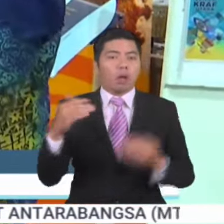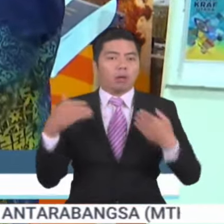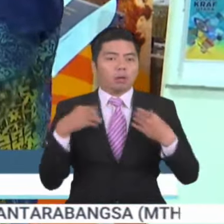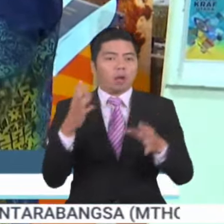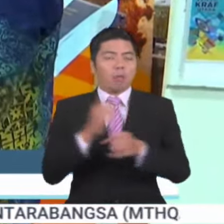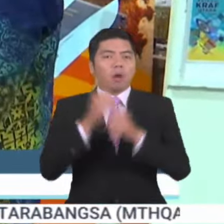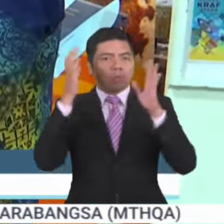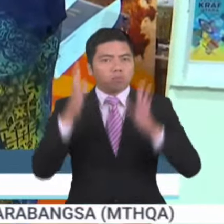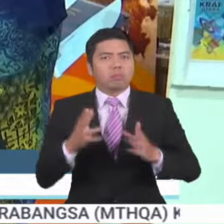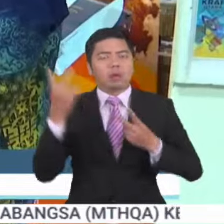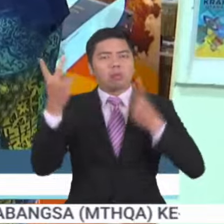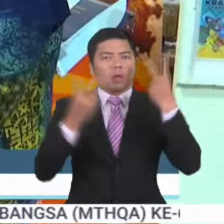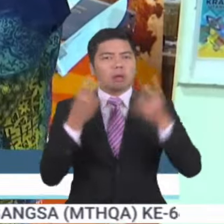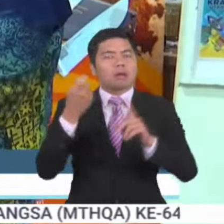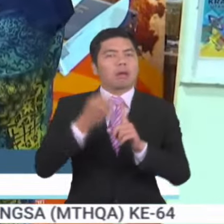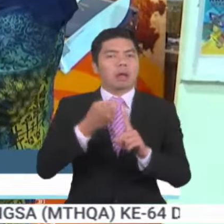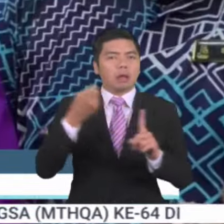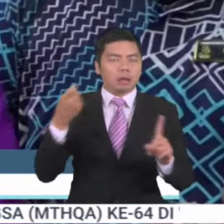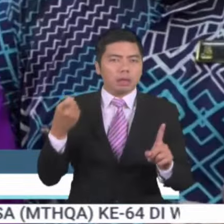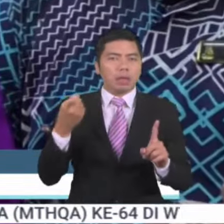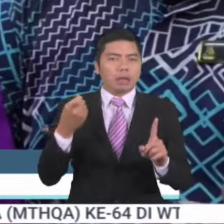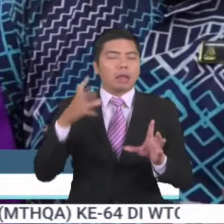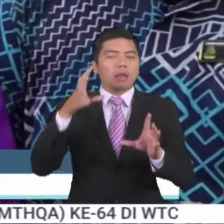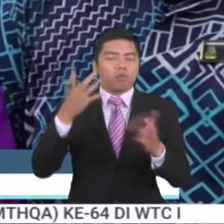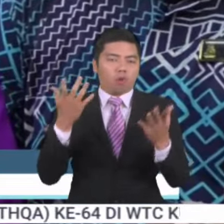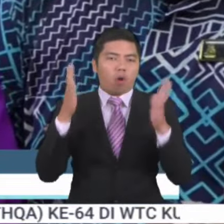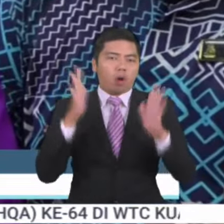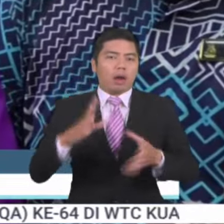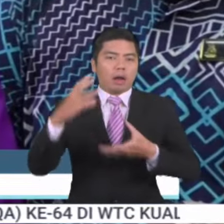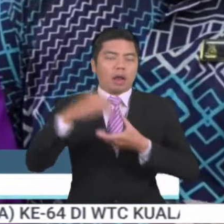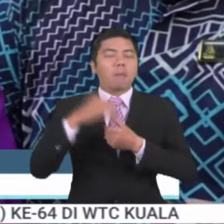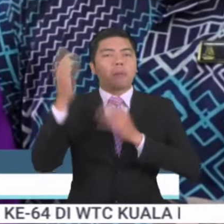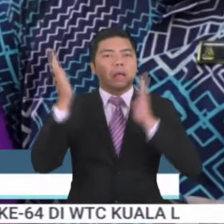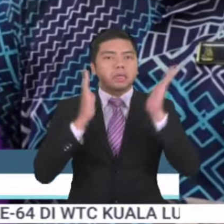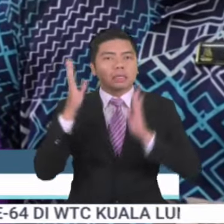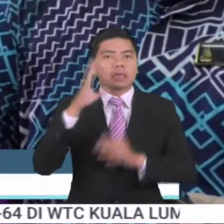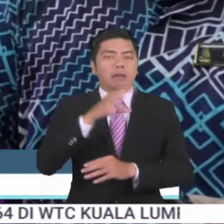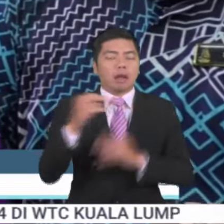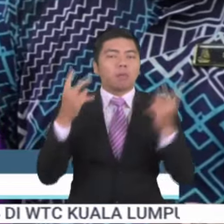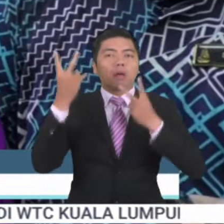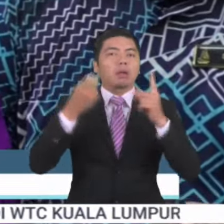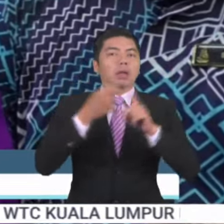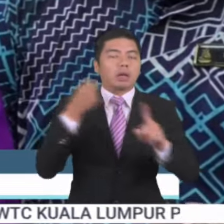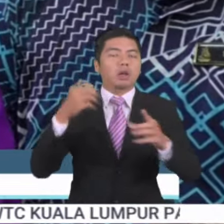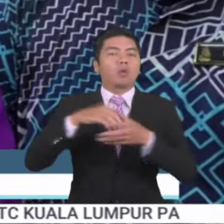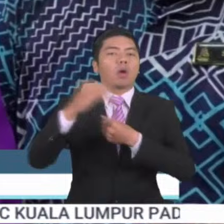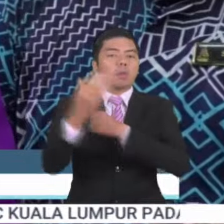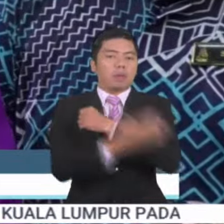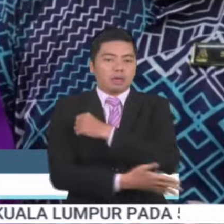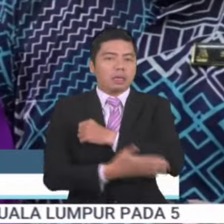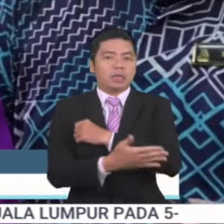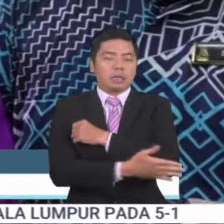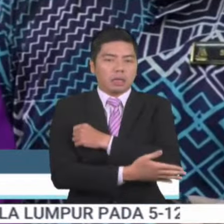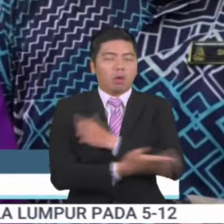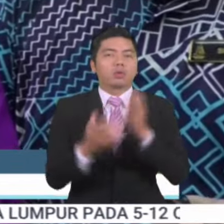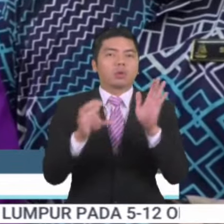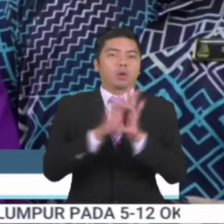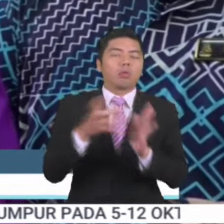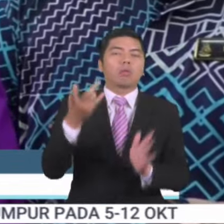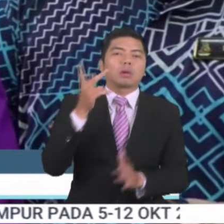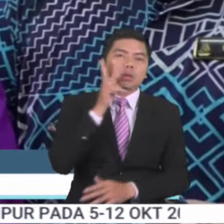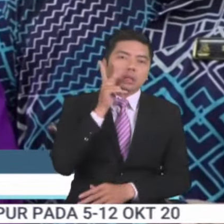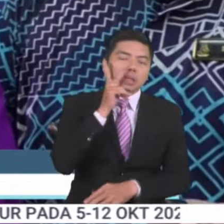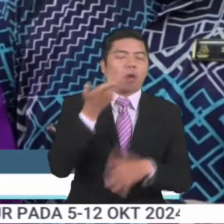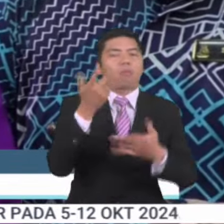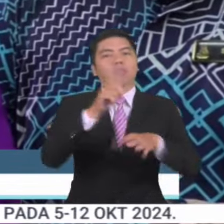kunjungan daripada pelancong-pelancong domestik dan juga antarabangsa di kawasan sebelah utara, iaitu daripada Kedah,